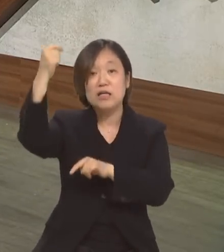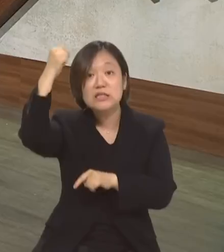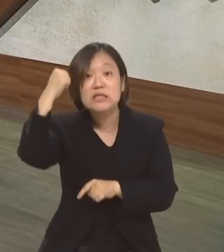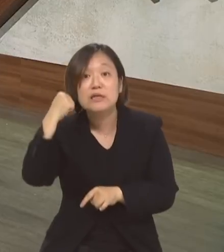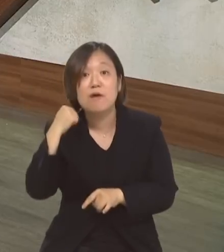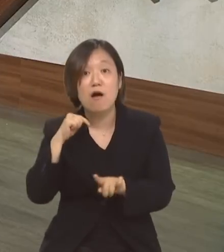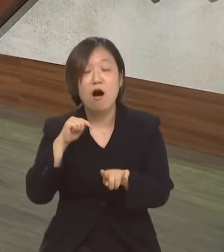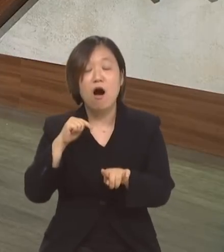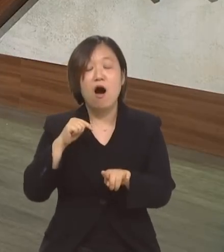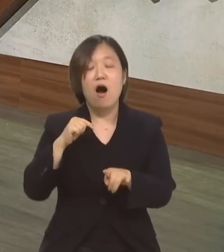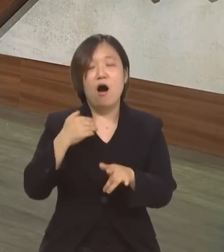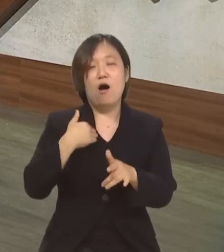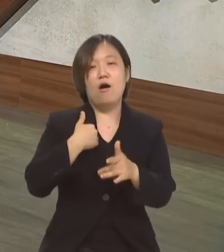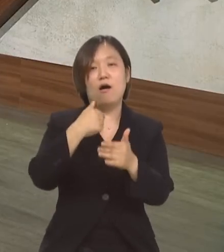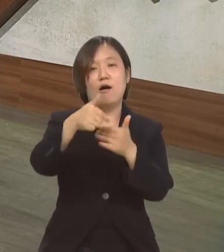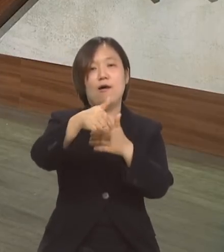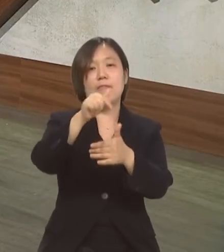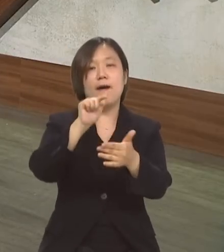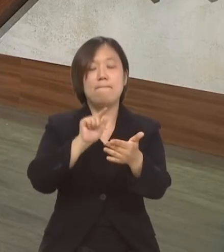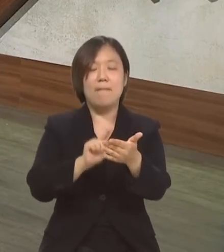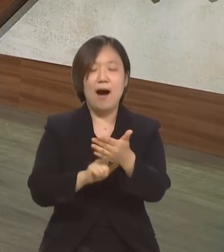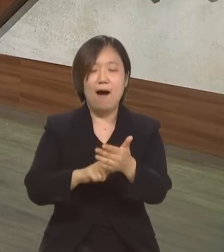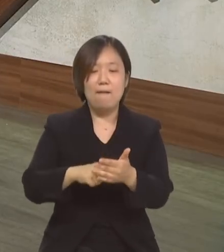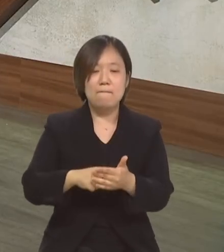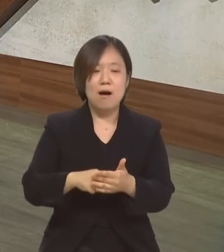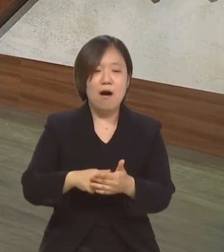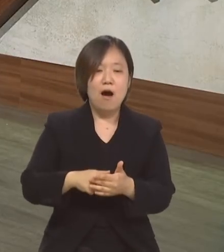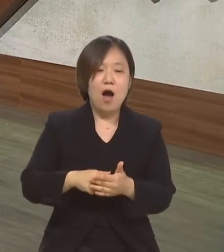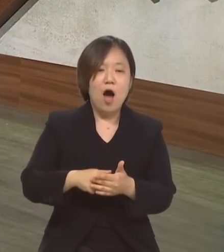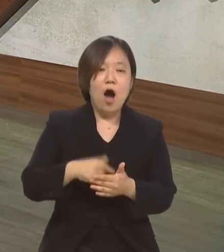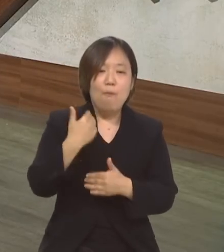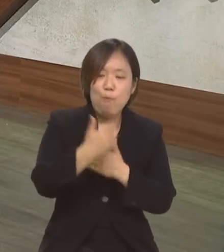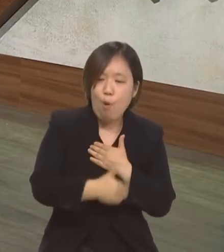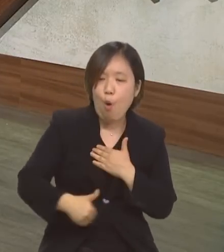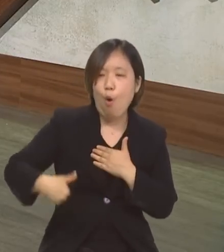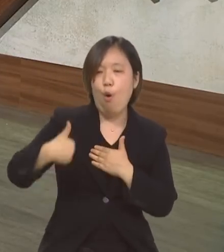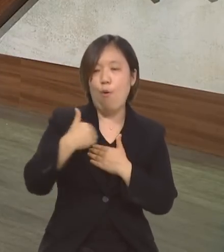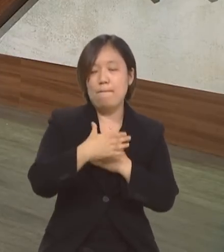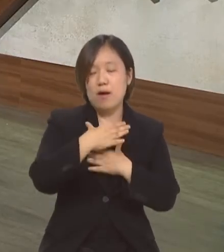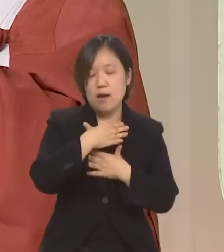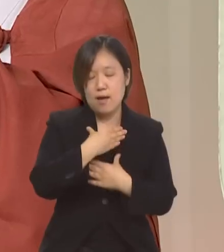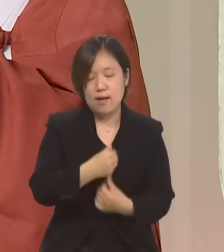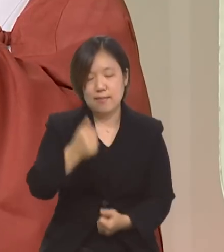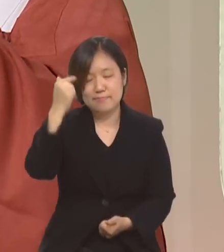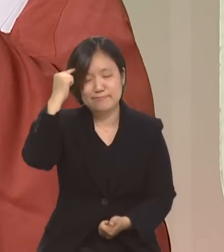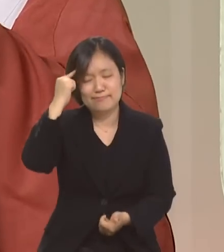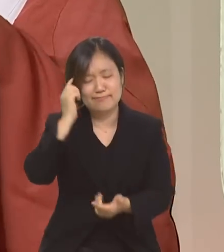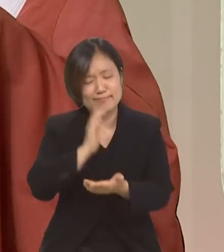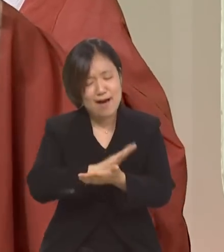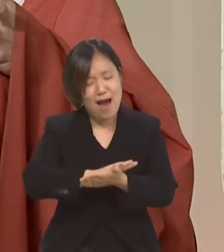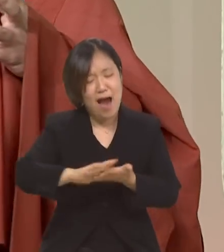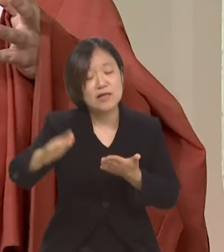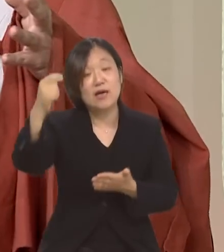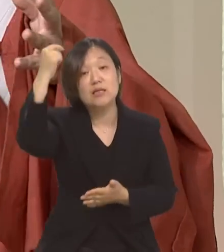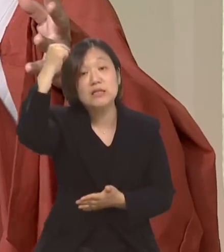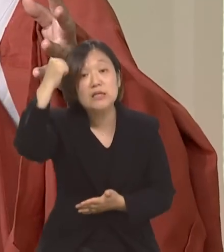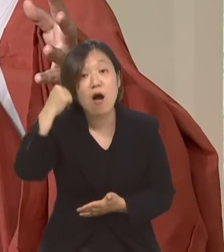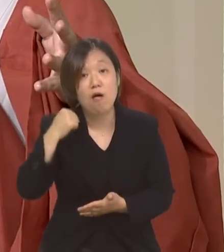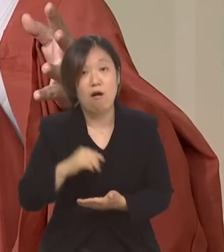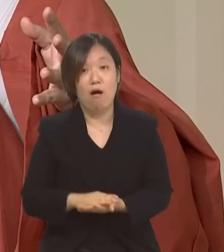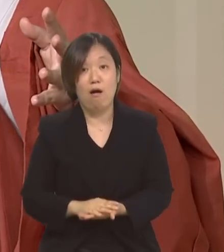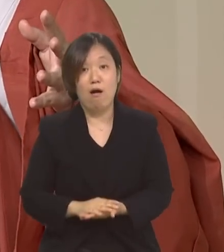몸과 마음이 확 편안해지더래요 그러면서 눈앞에 환한